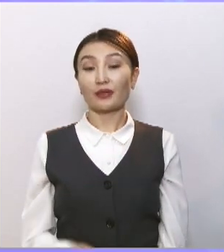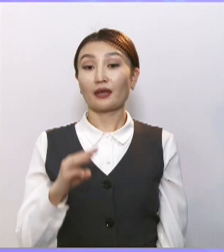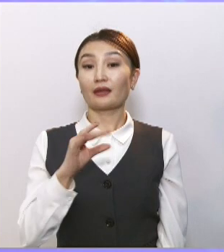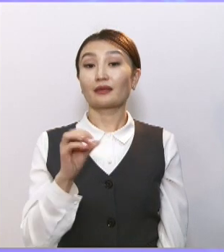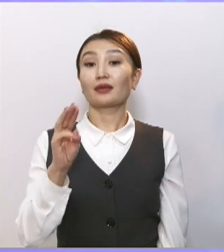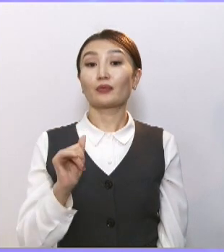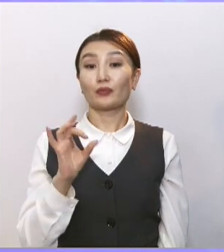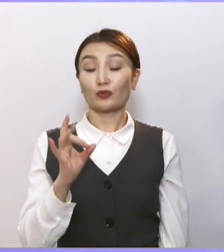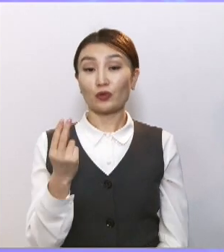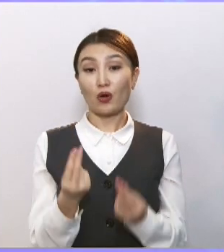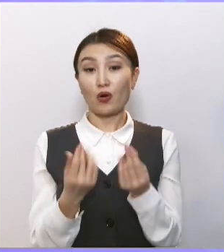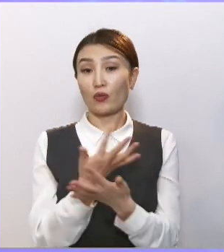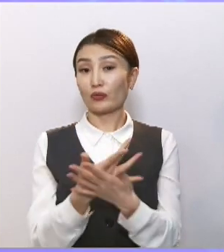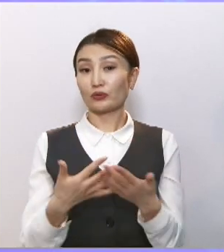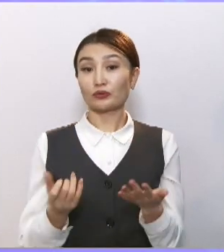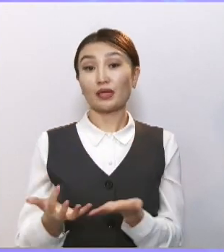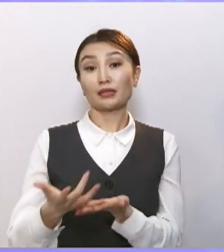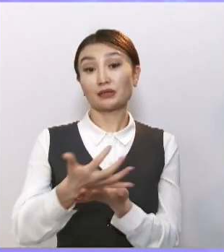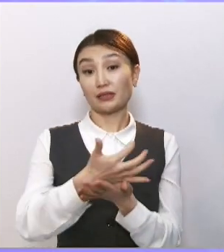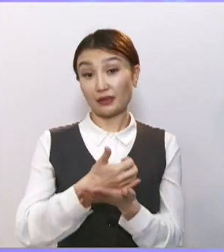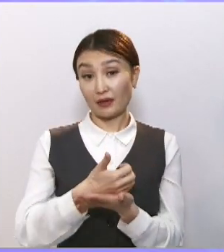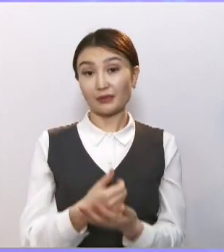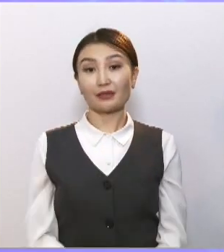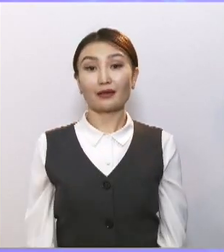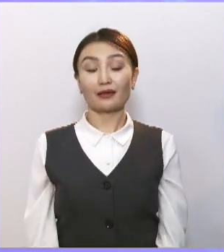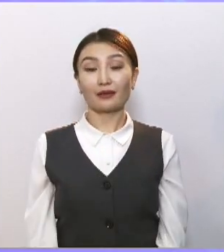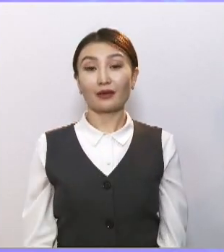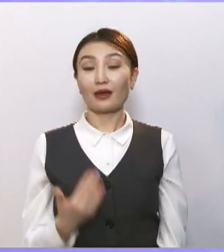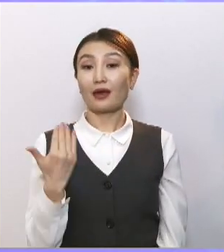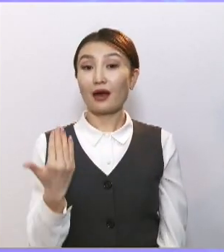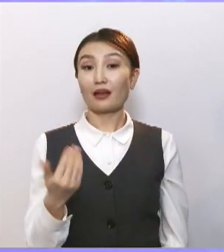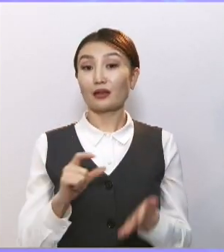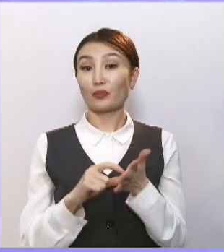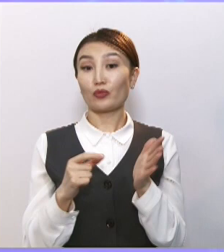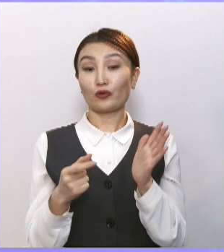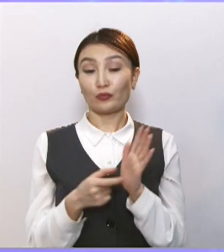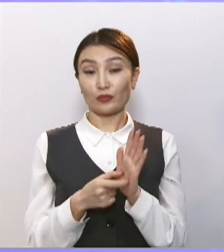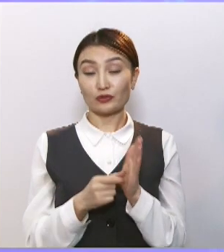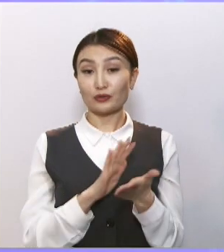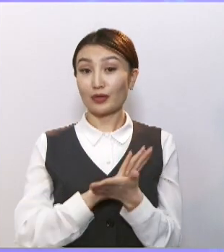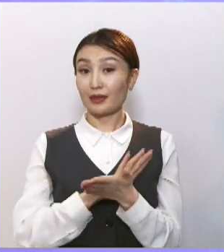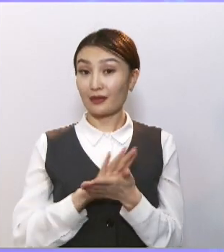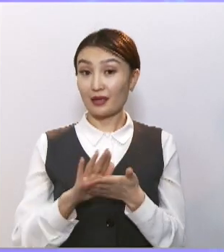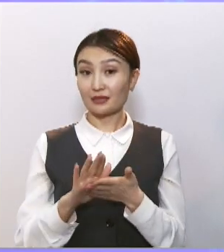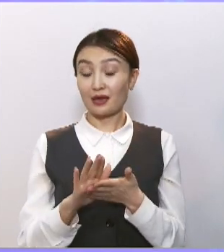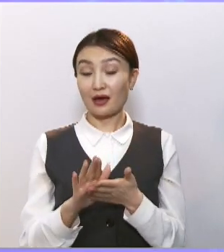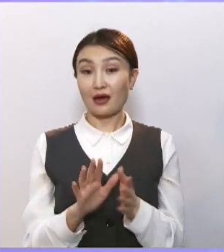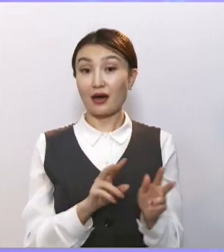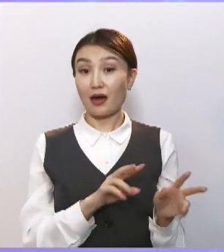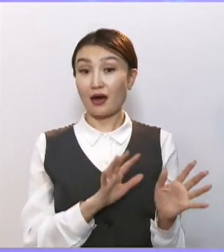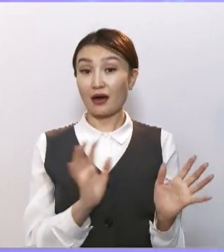Тимур оюнчуктарын жыйнап жатат. Ал бөлмөсүн таза